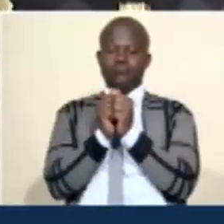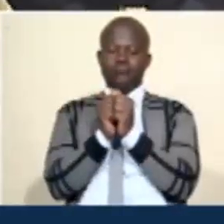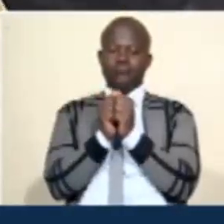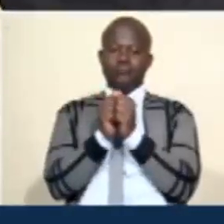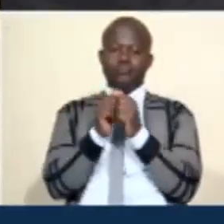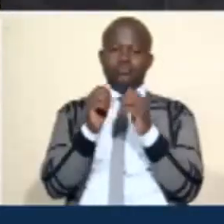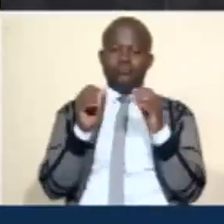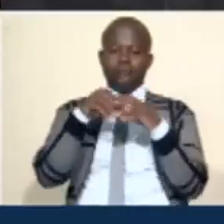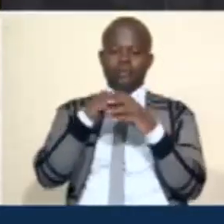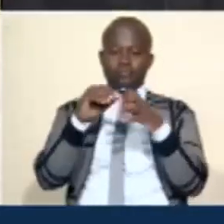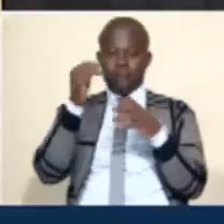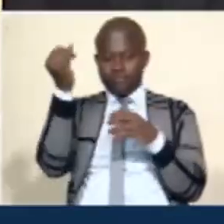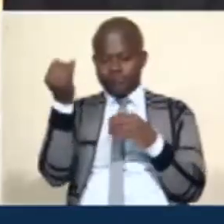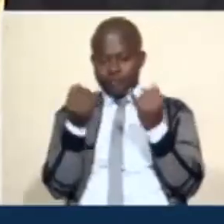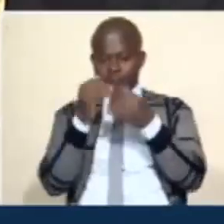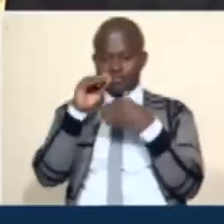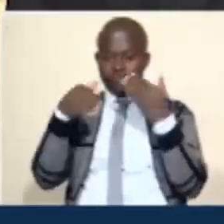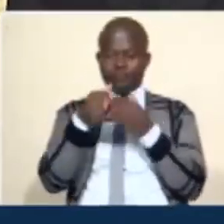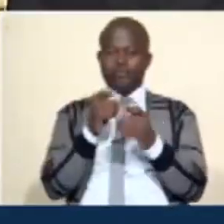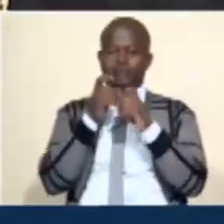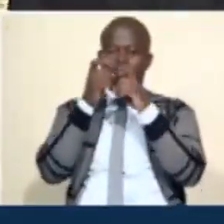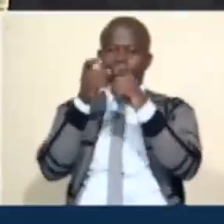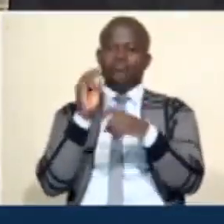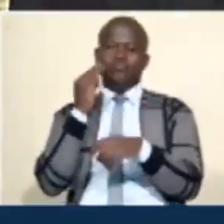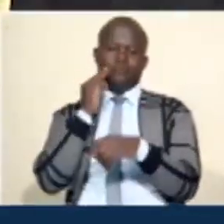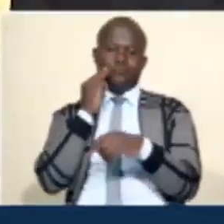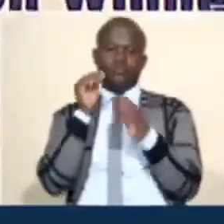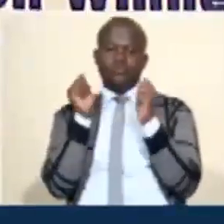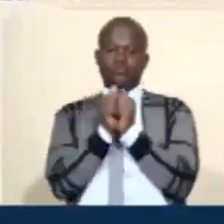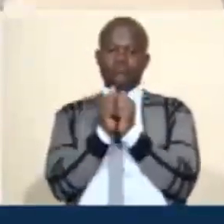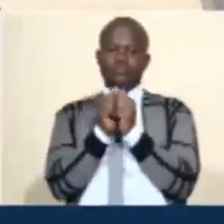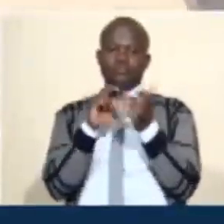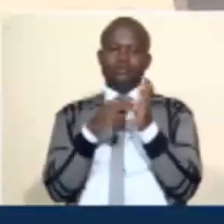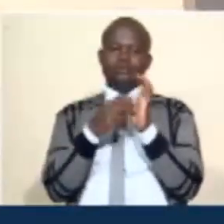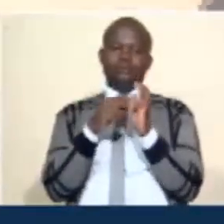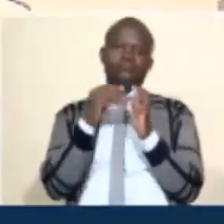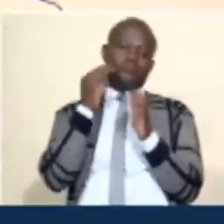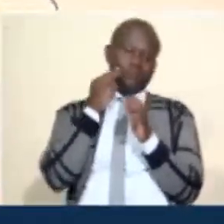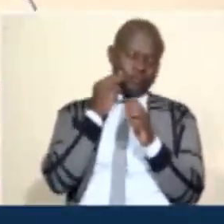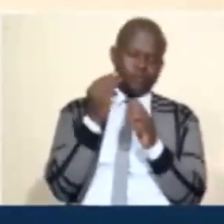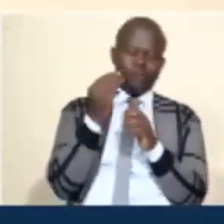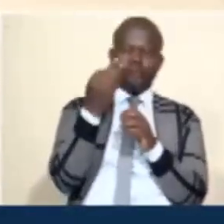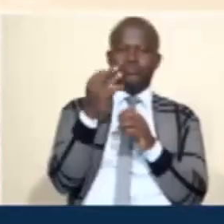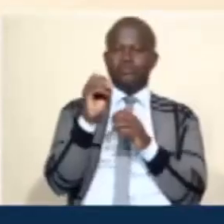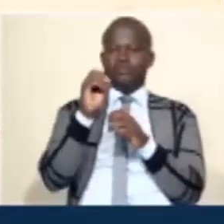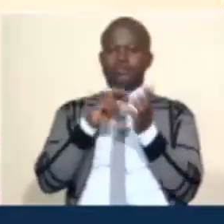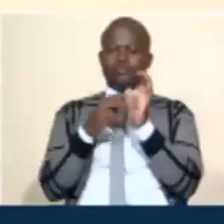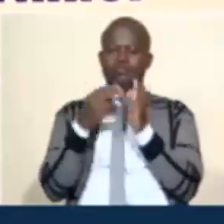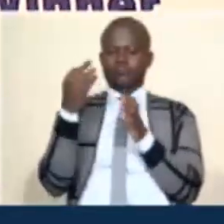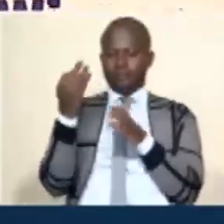Foundation wo mu cyiciro cy'ubugeni iyi yose yahawe igihembo cya miliyoni 10 ni ukuvuga miliyoni 30 ku mishinga uko ari